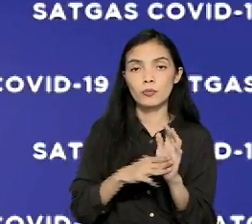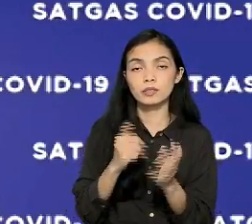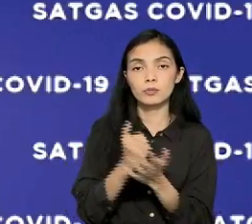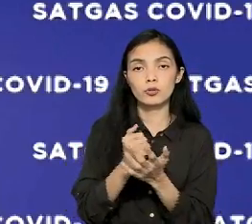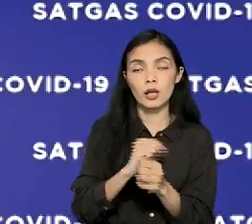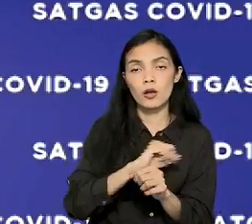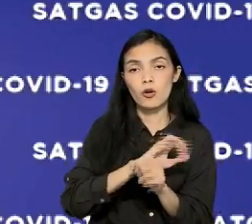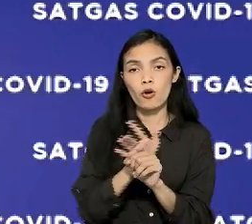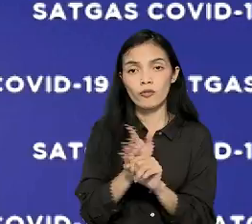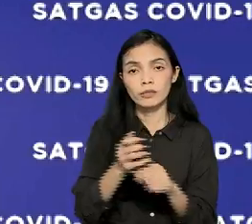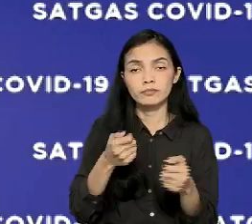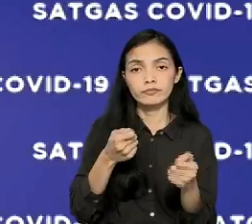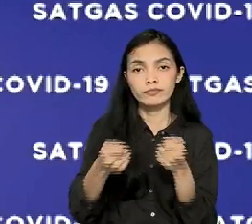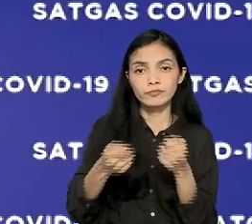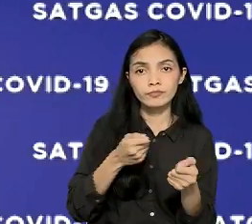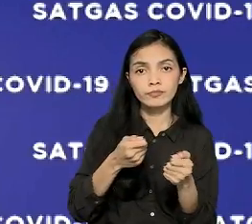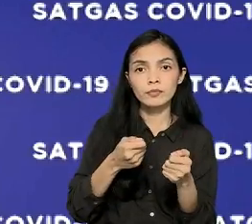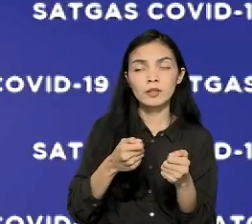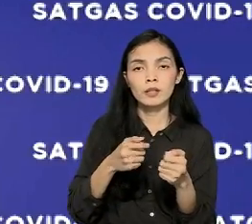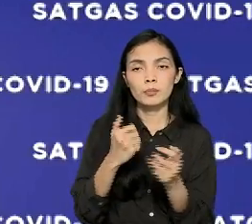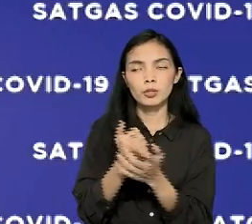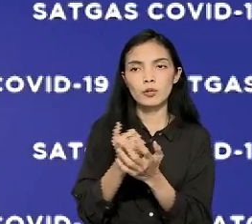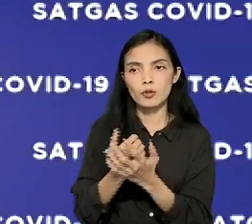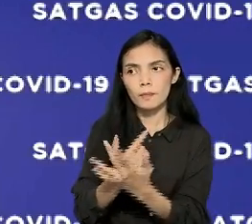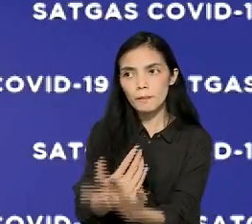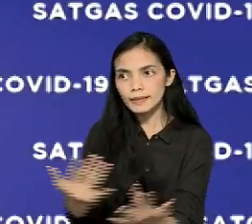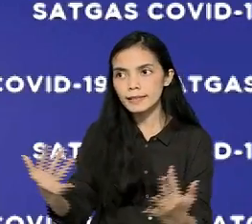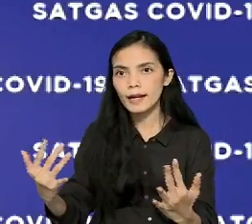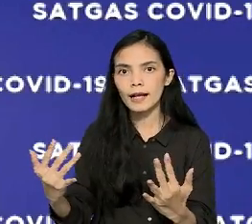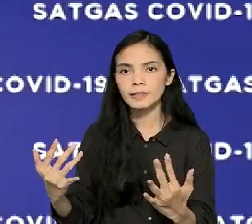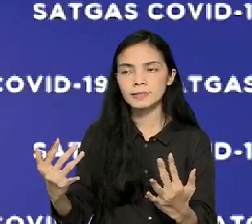baik ialah yang menjangkau dari hulu